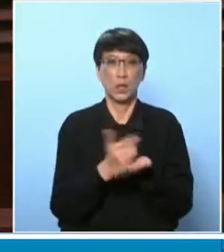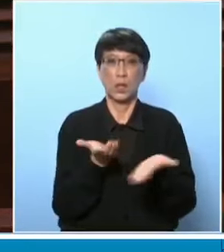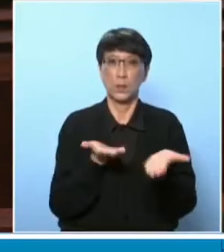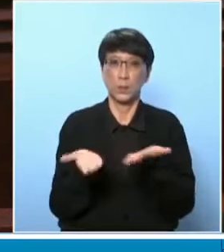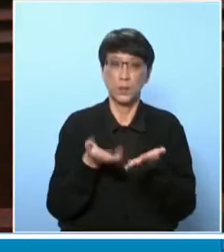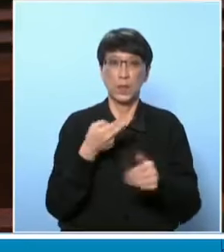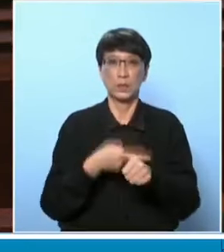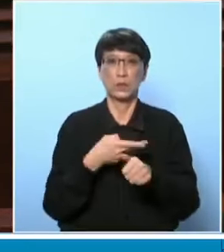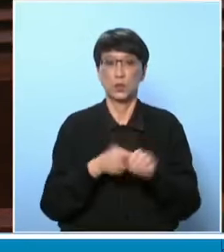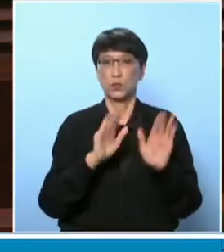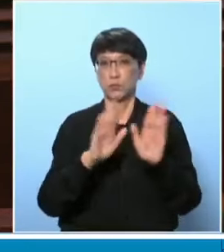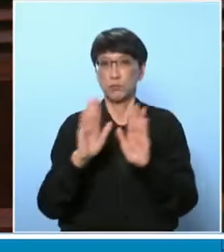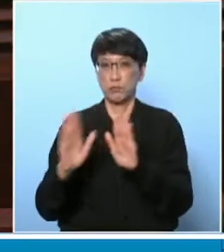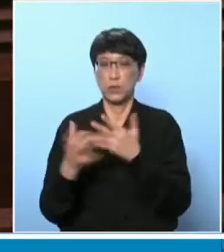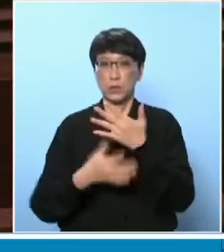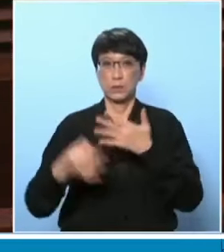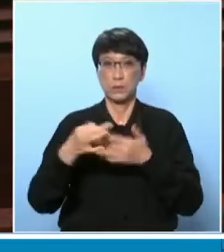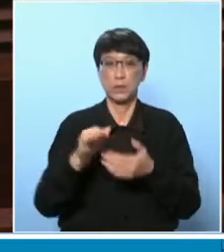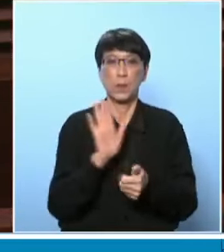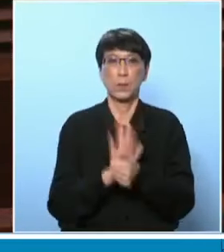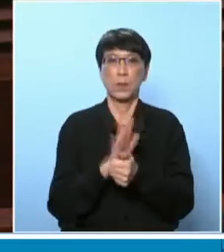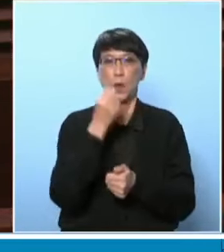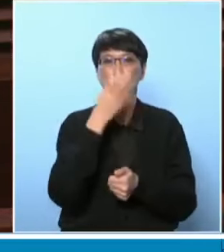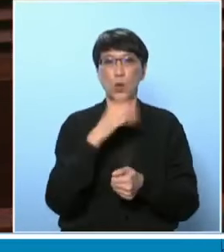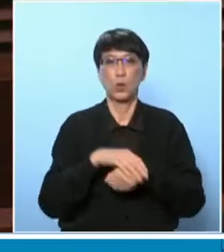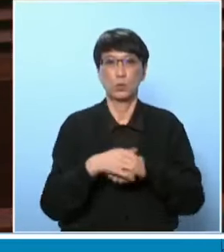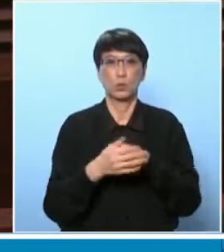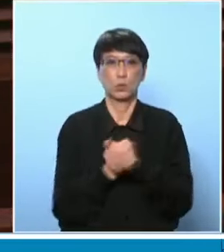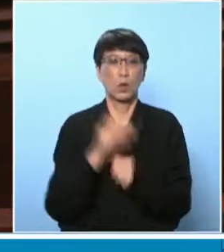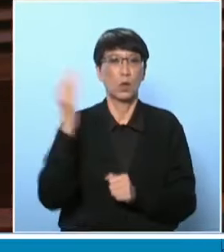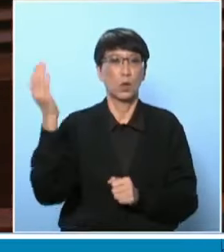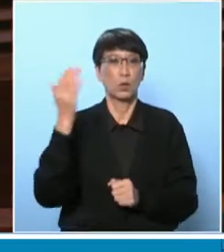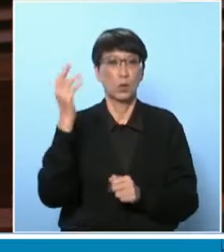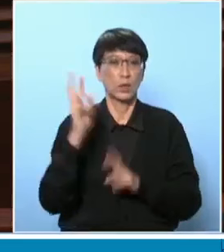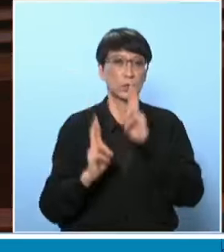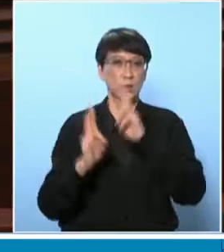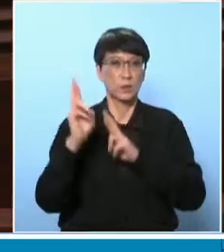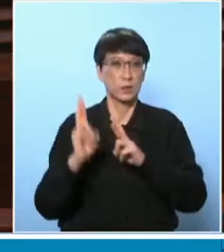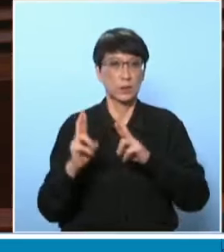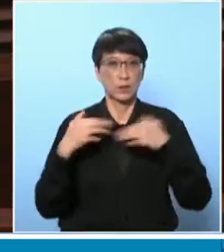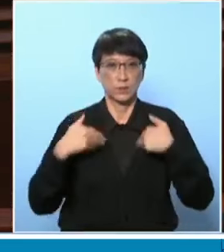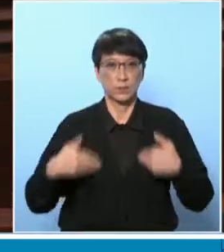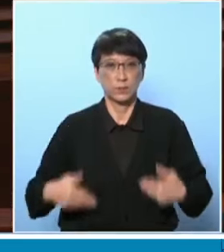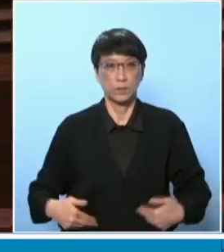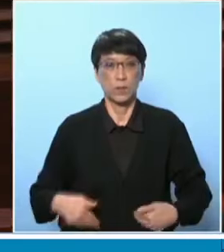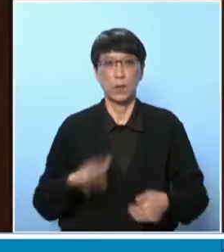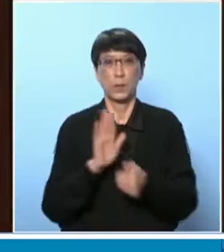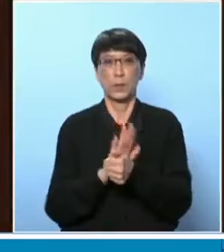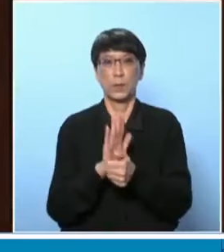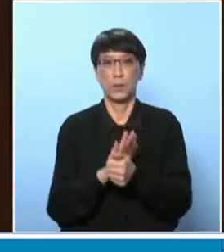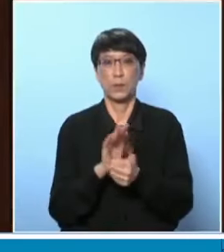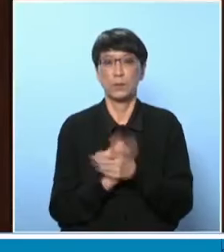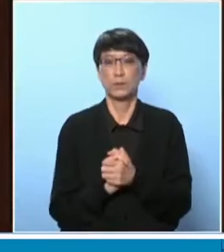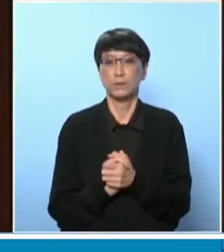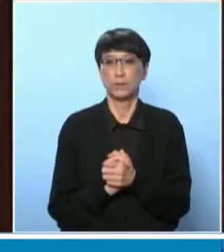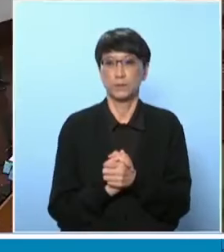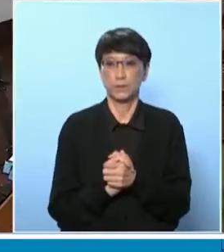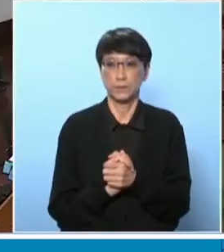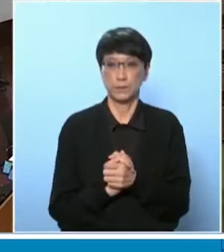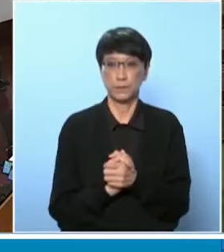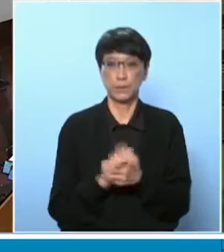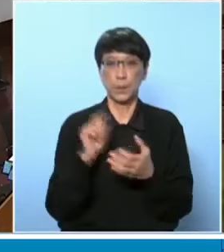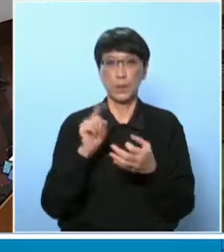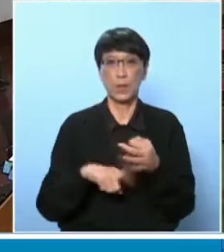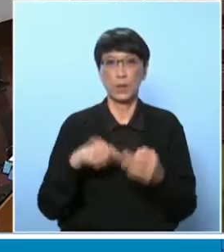服務質素，與業界一同鞏固香港作為國際旅遊城市的地位，為顧客提供優質服務。多謝主席。 葛佩帆議